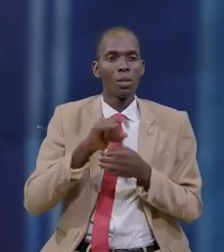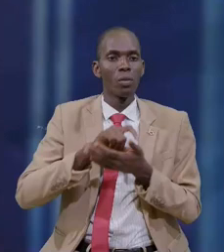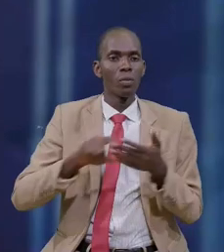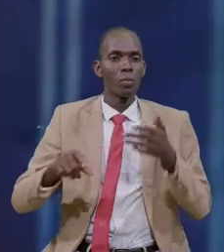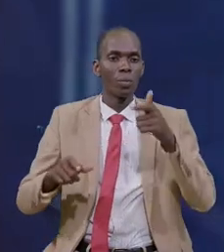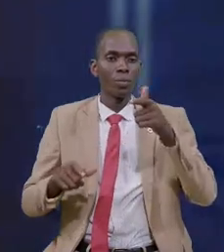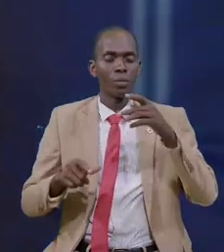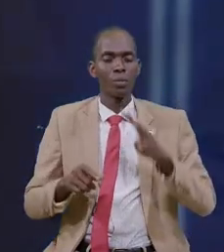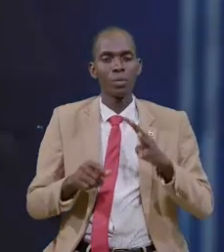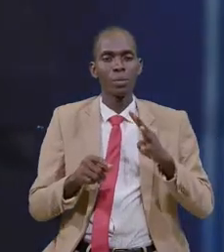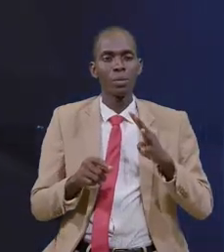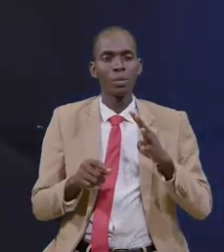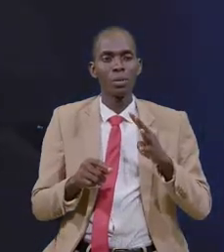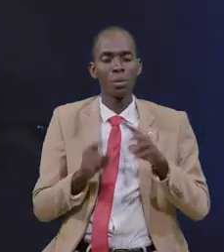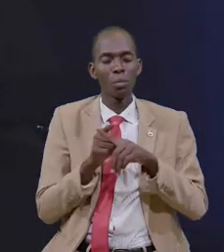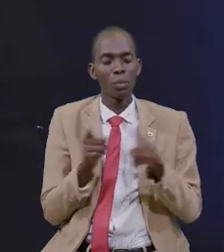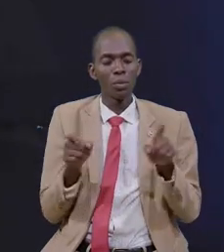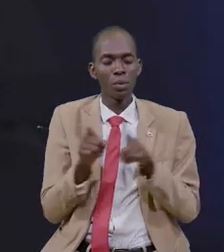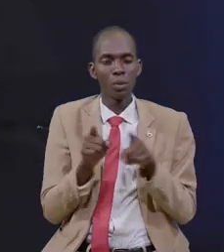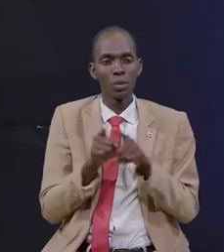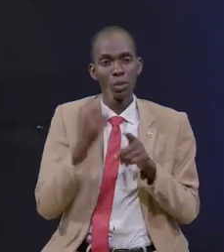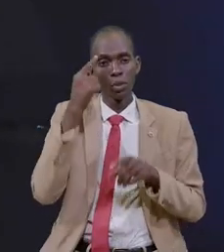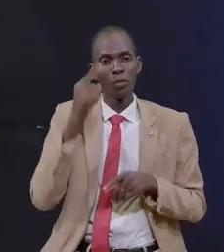Verset 24 dit, c'est encore à cause de nous.